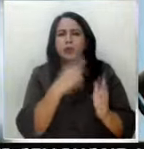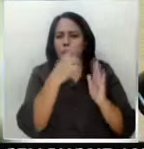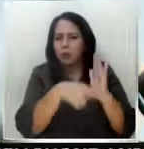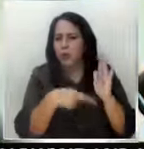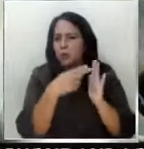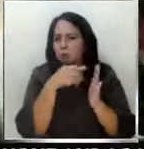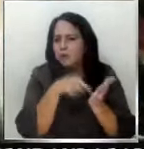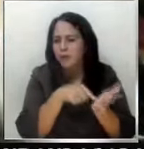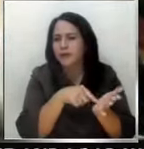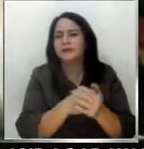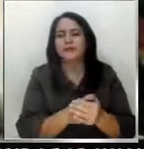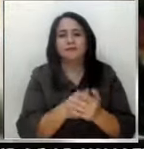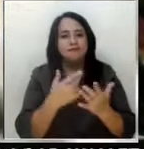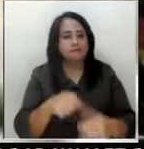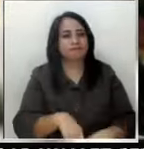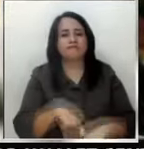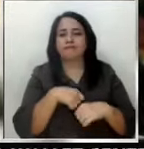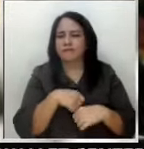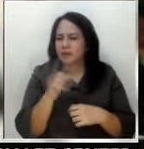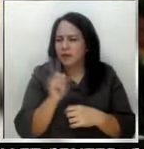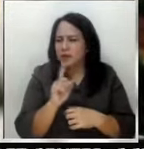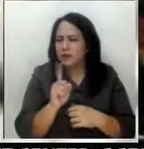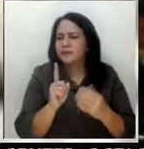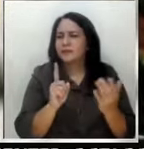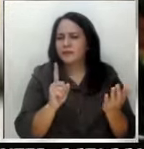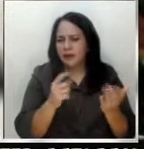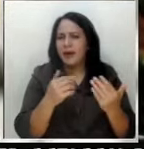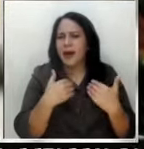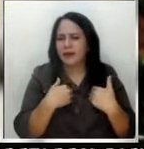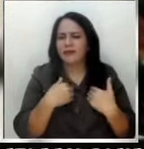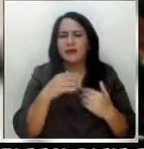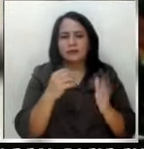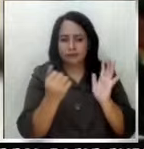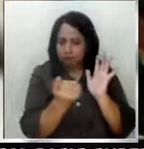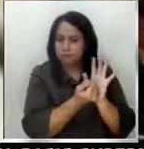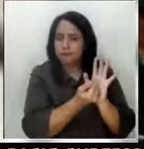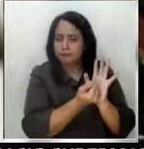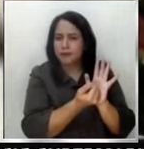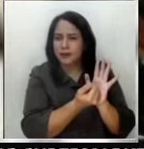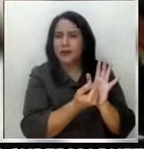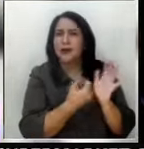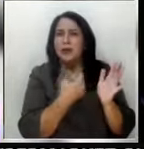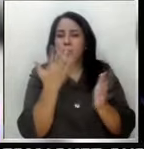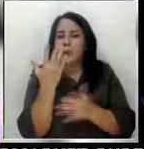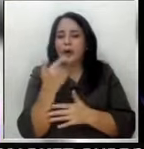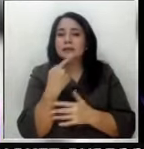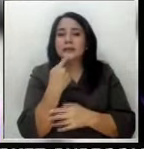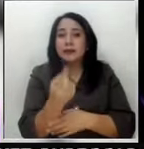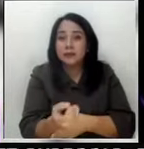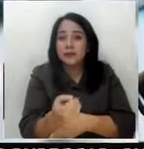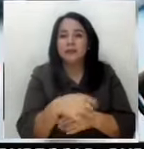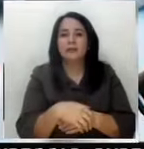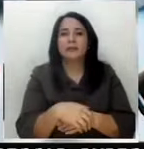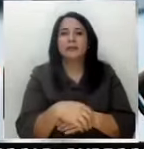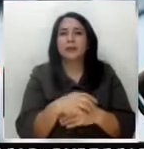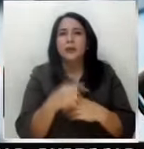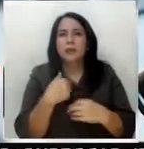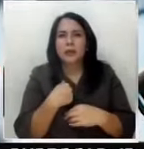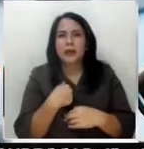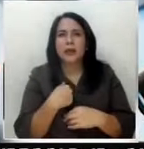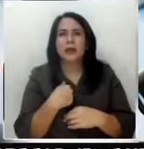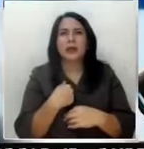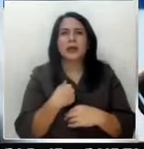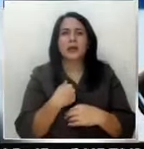At very proud siya na meron siyang Anak TV Seal na award because sabi niya, every time ako ay nasa